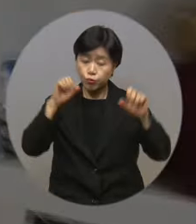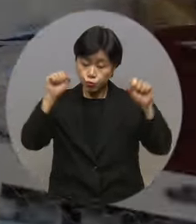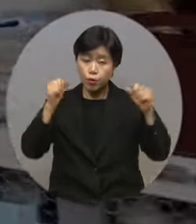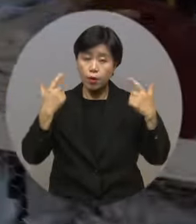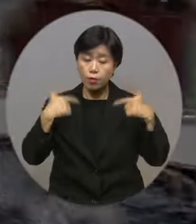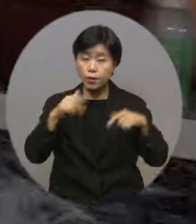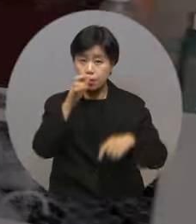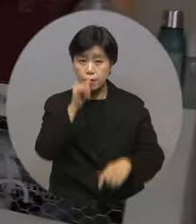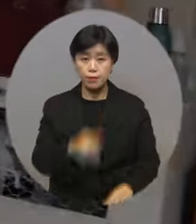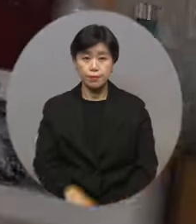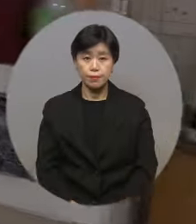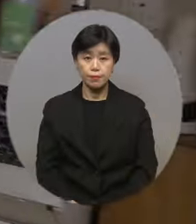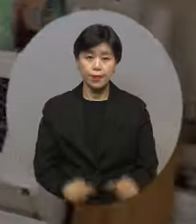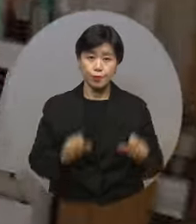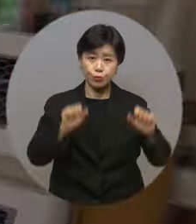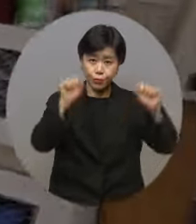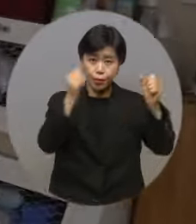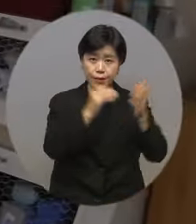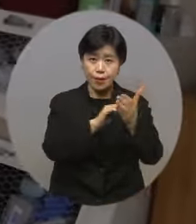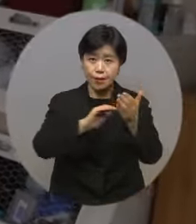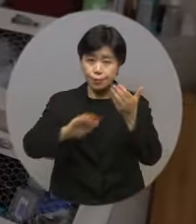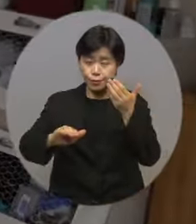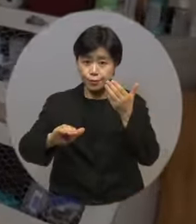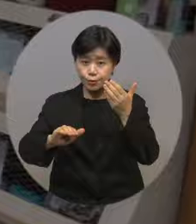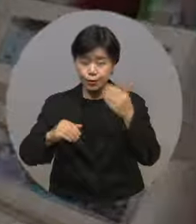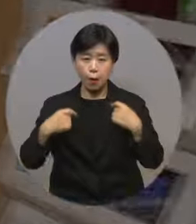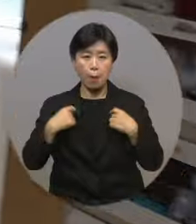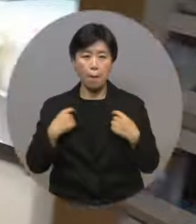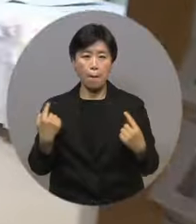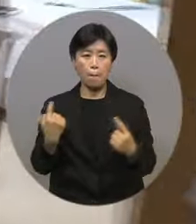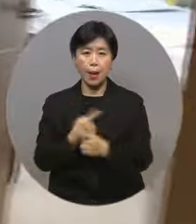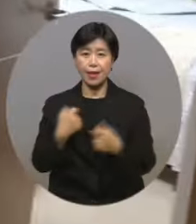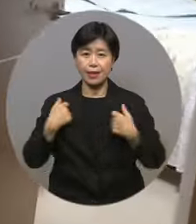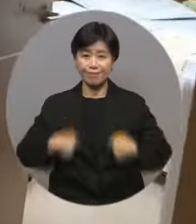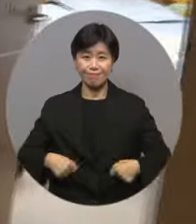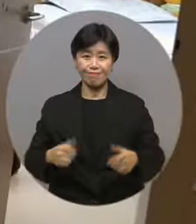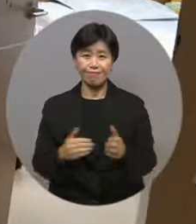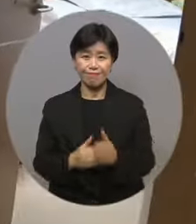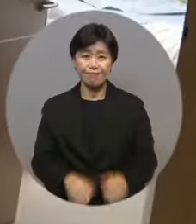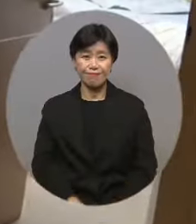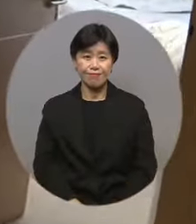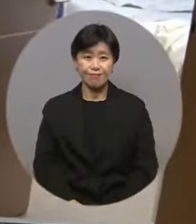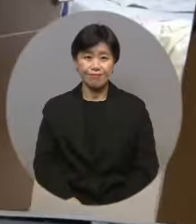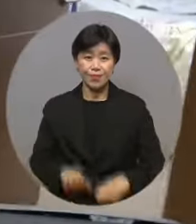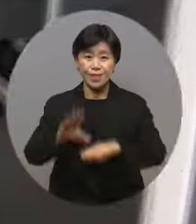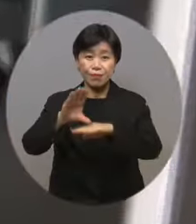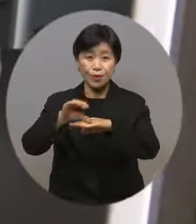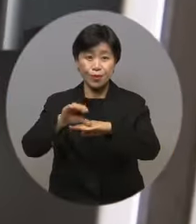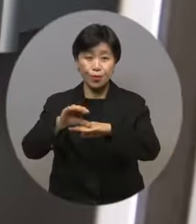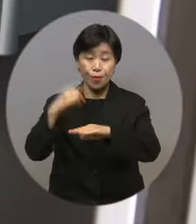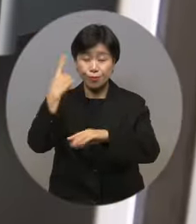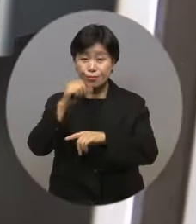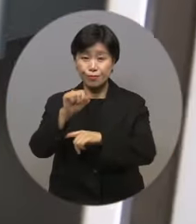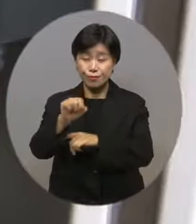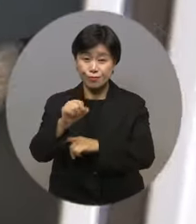운동 후 이쁜 옷을 갈아입은 지연 씨. 방송 출연할 만하죠?